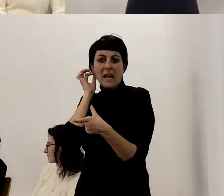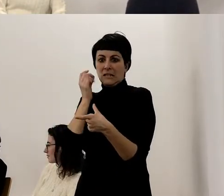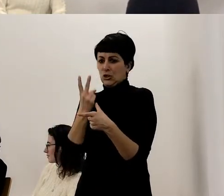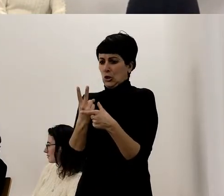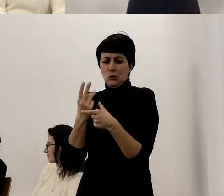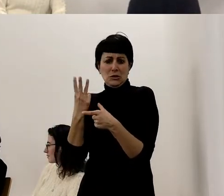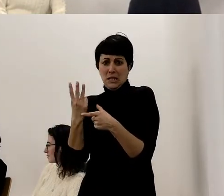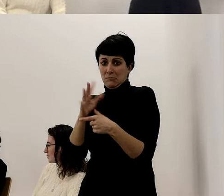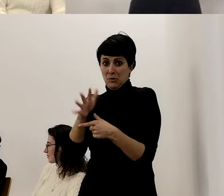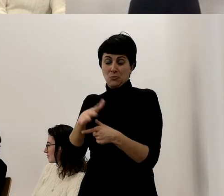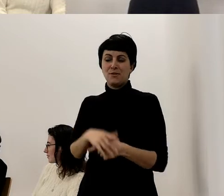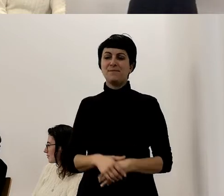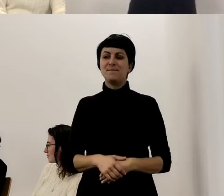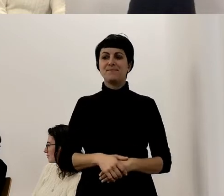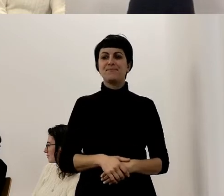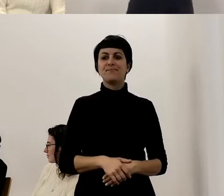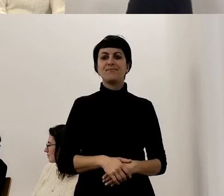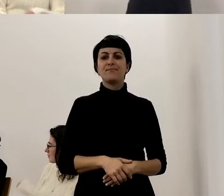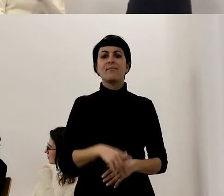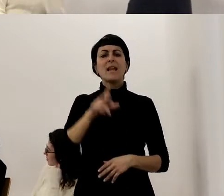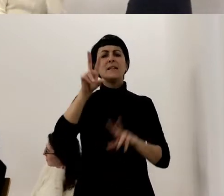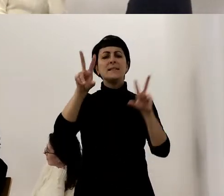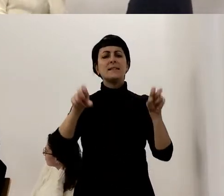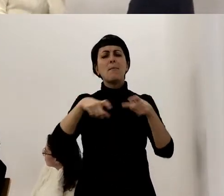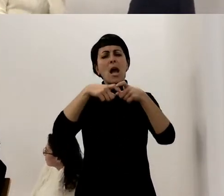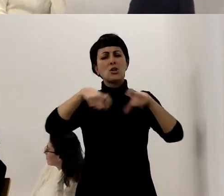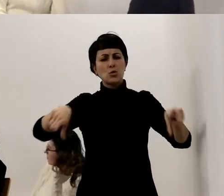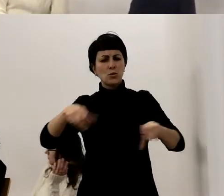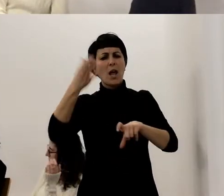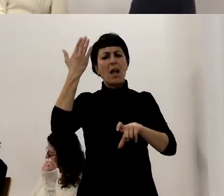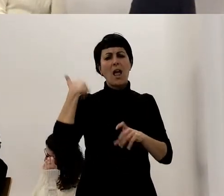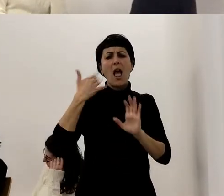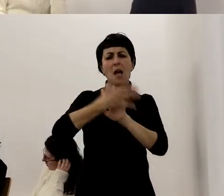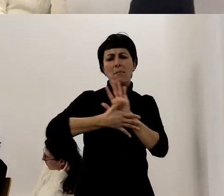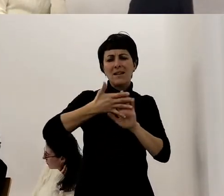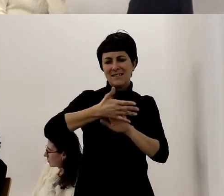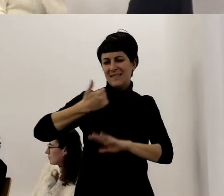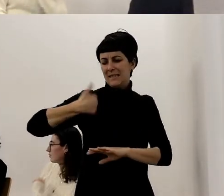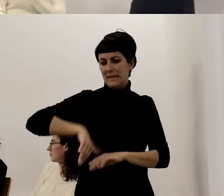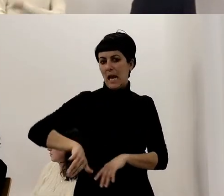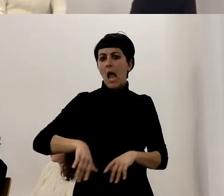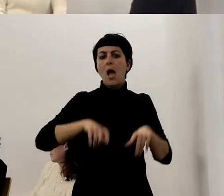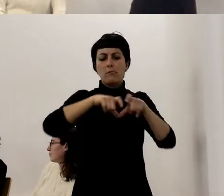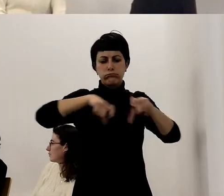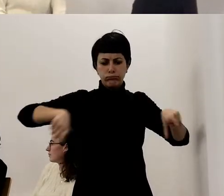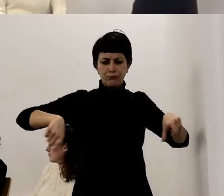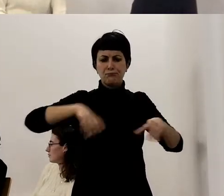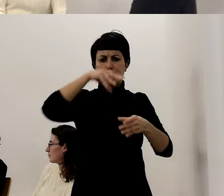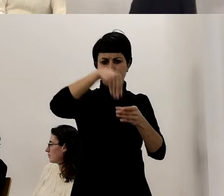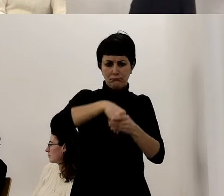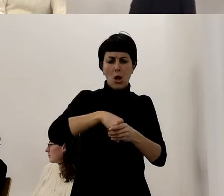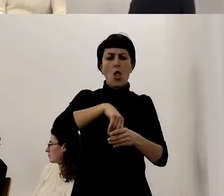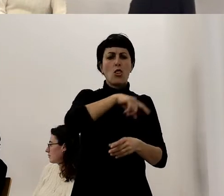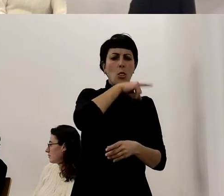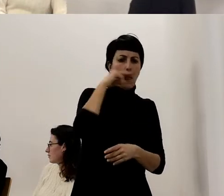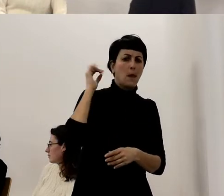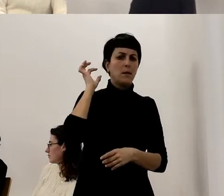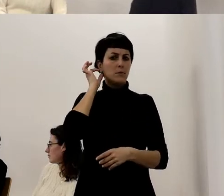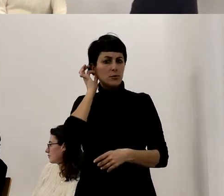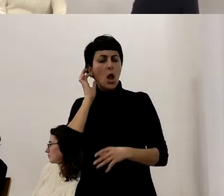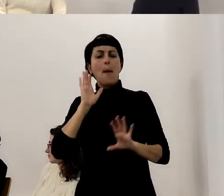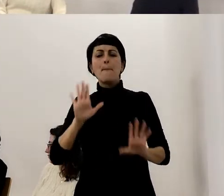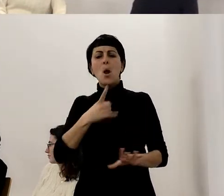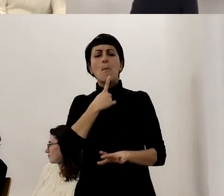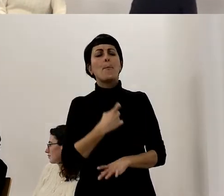les juntes, que ja ho heu comentat una mica, sí que hi ha dones i hi ha una mica de paritat, però les